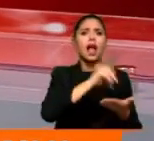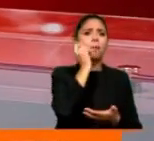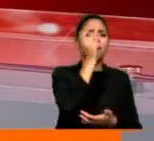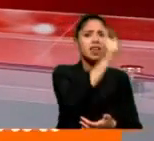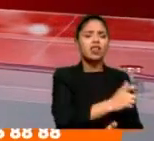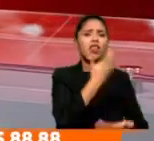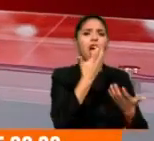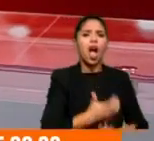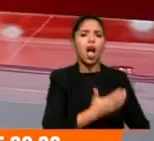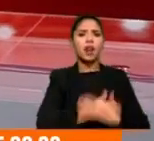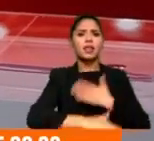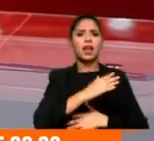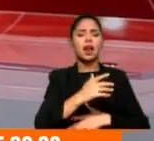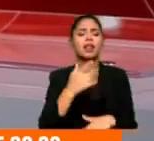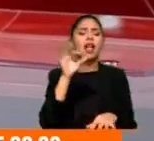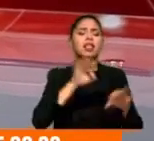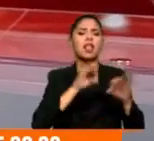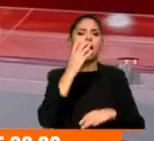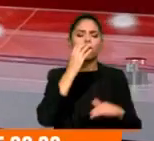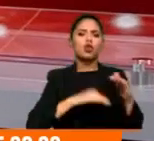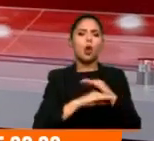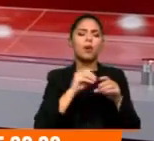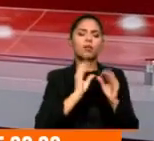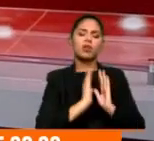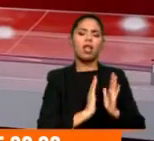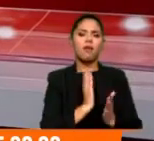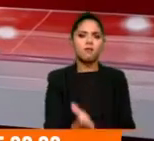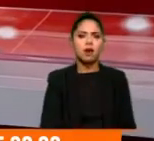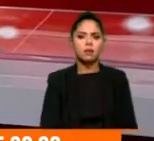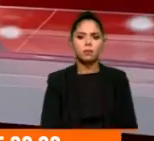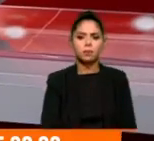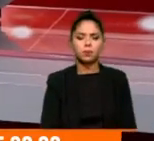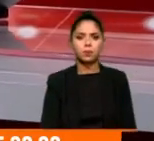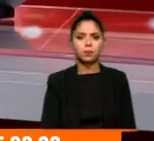biri ağır yaralandı. Tedavisi yoğun bakımda sürüyor.